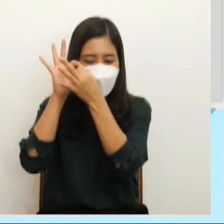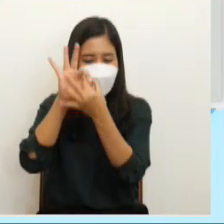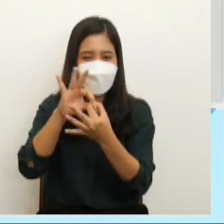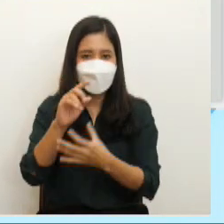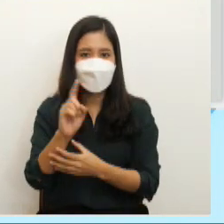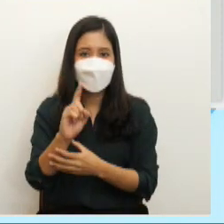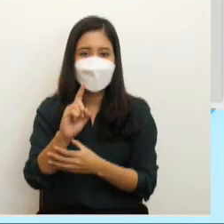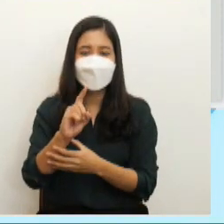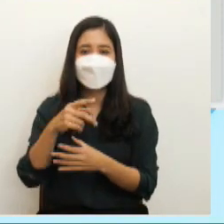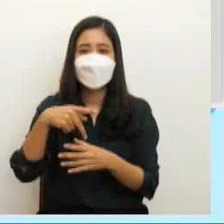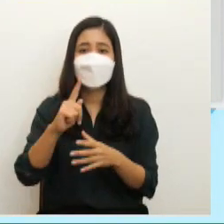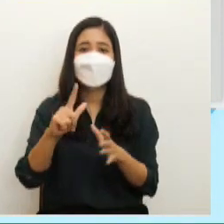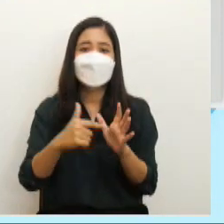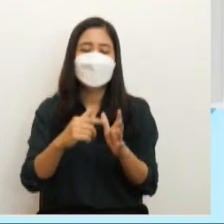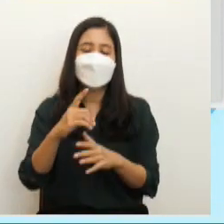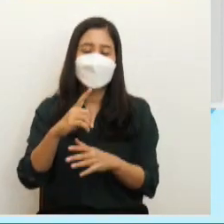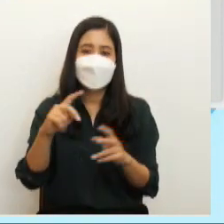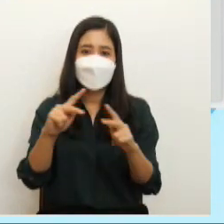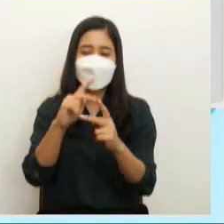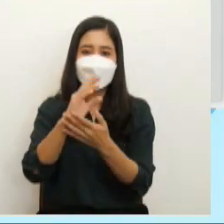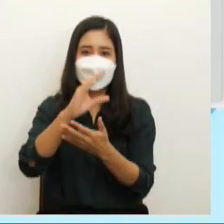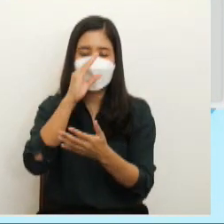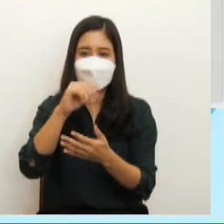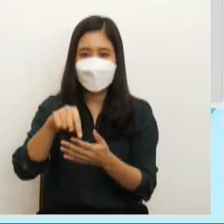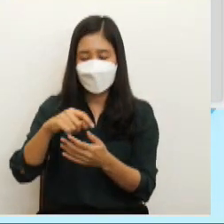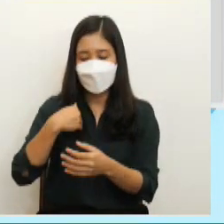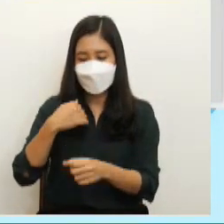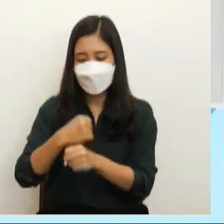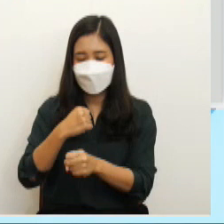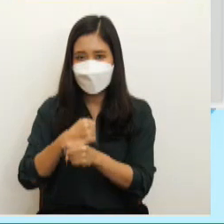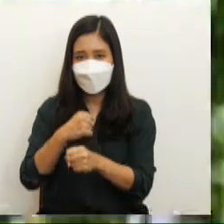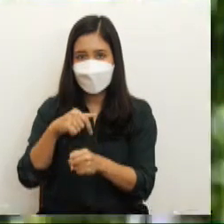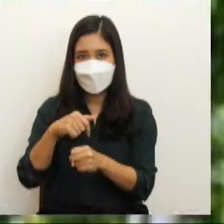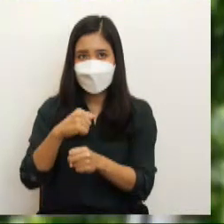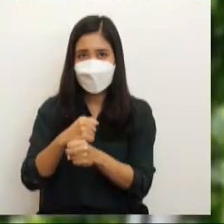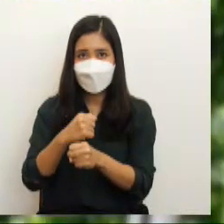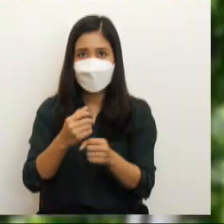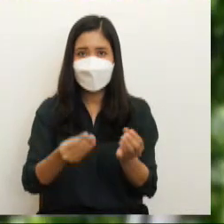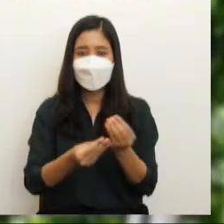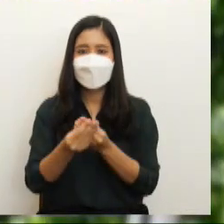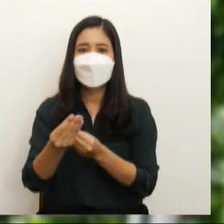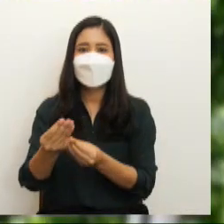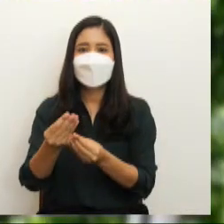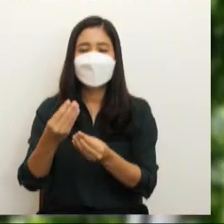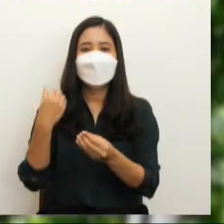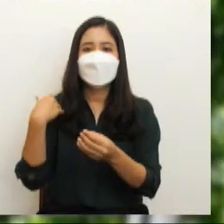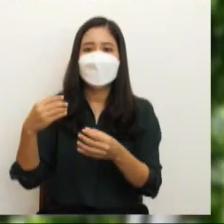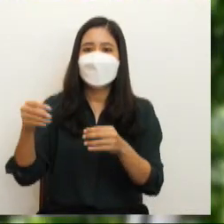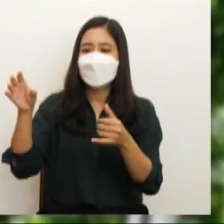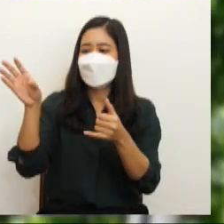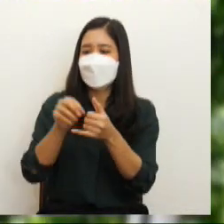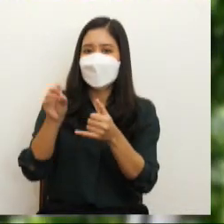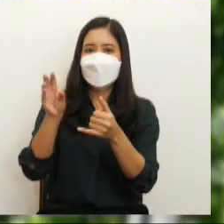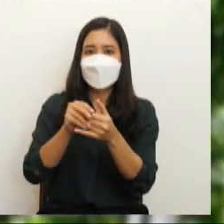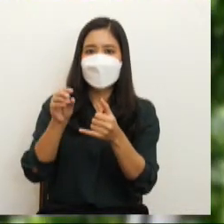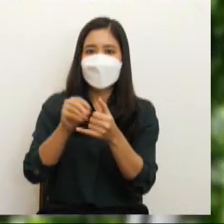ลัดก็คือว่าวันนี้ขยายจาก4เป็น10แล้ววันนี้กระแสของการระบาดเกิดจาก